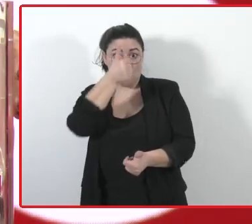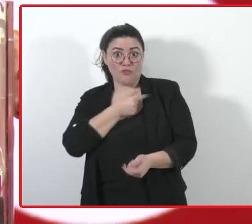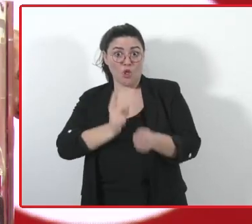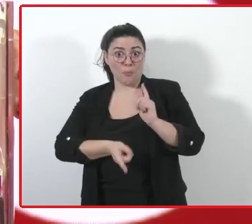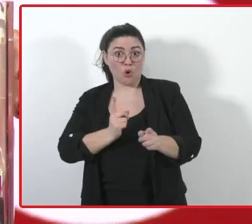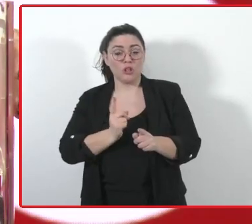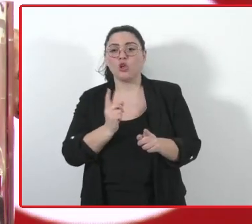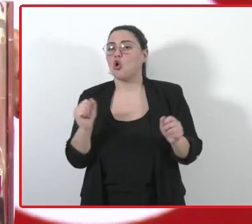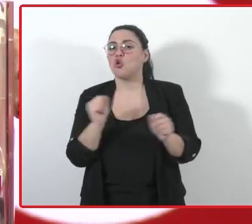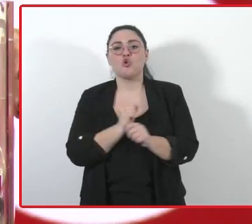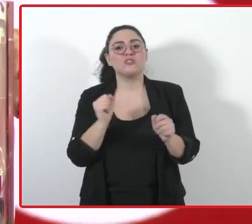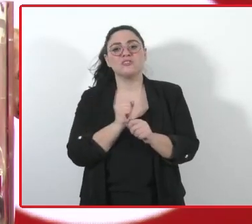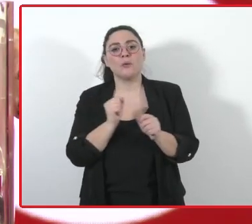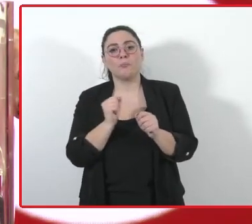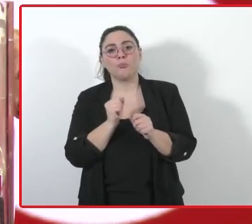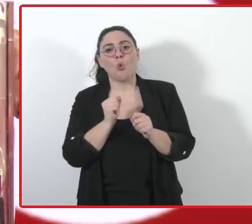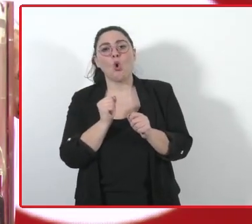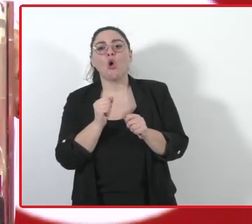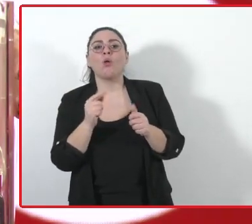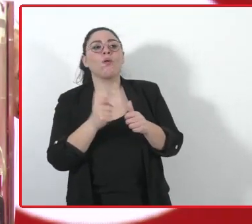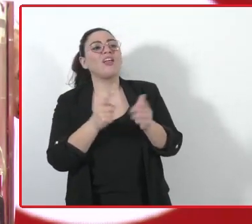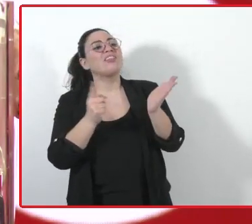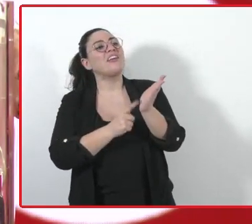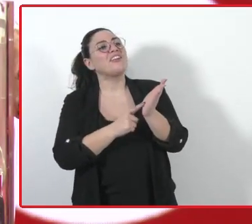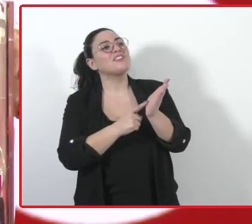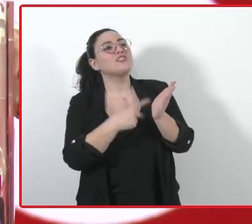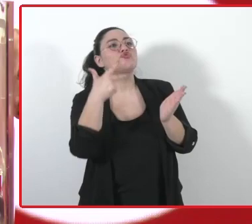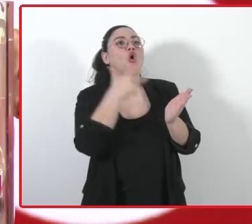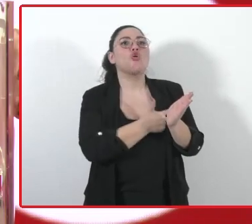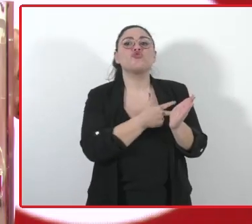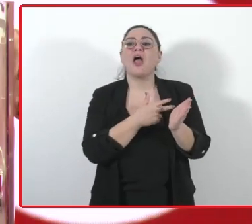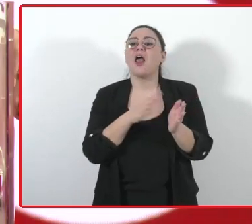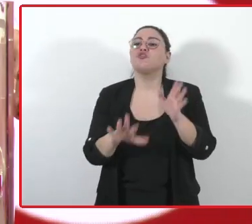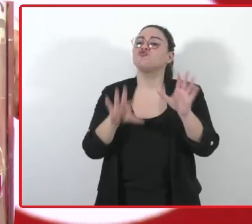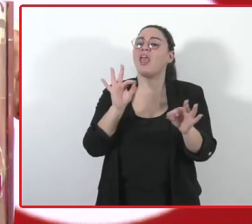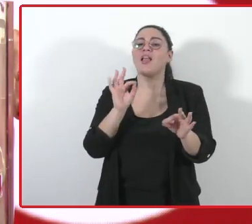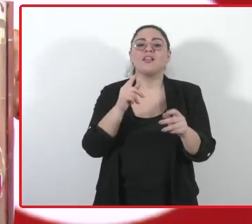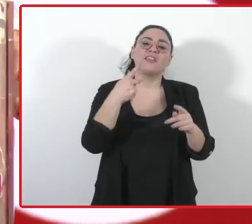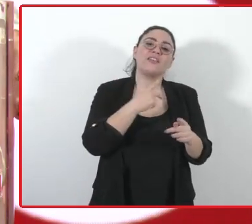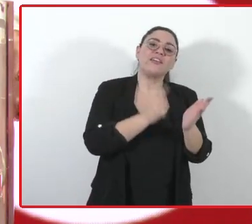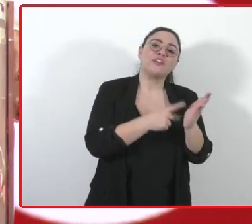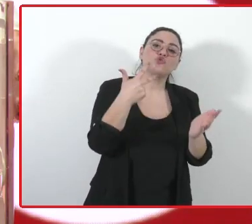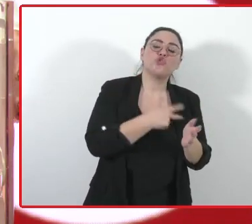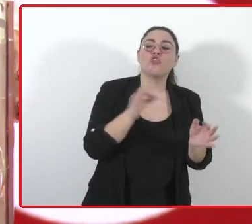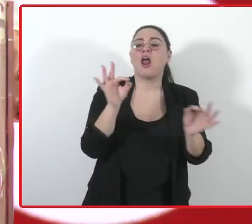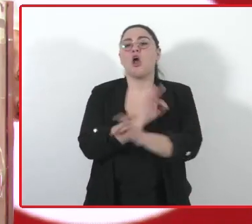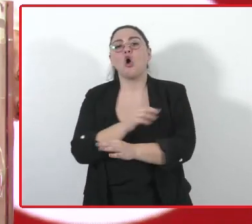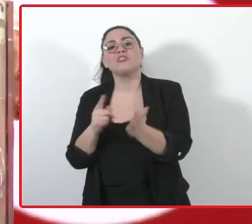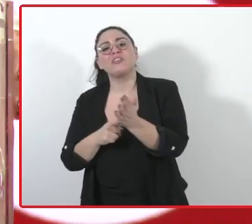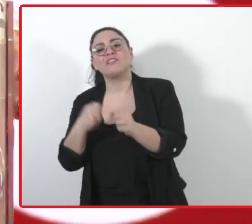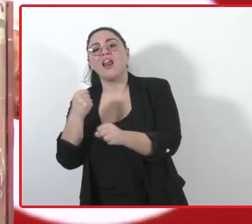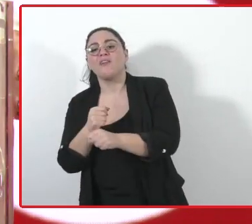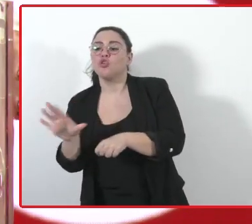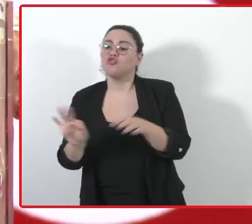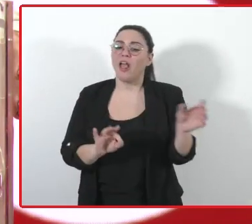una scala di priorità tra Diritti Sociali e diritti del lavoro perché non ci potrà mai essere una